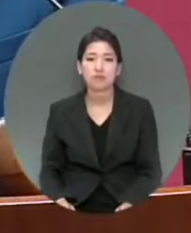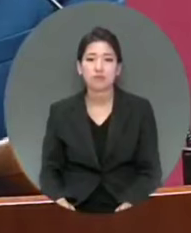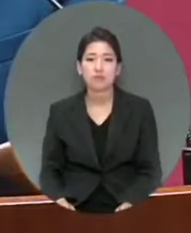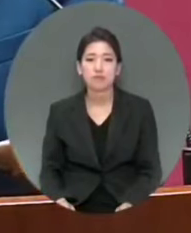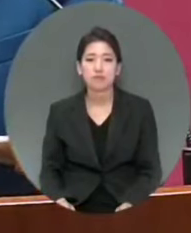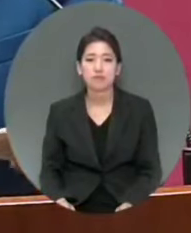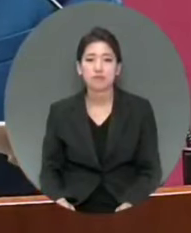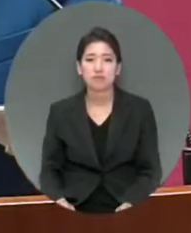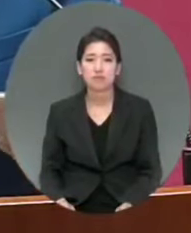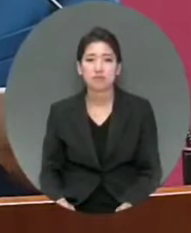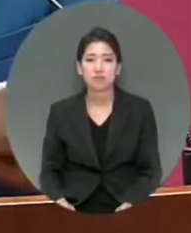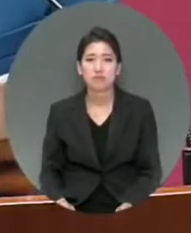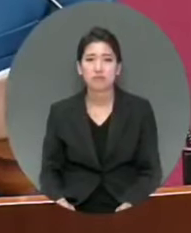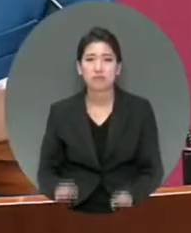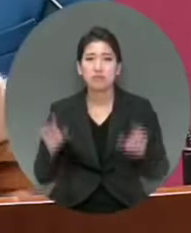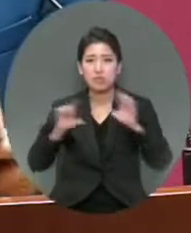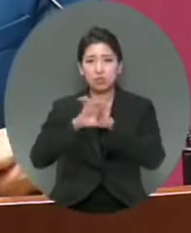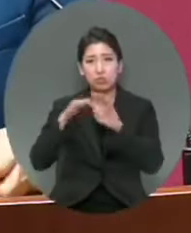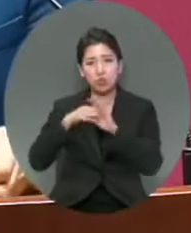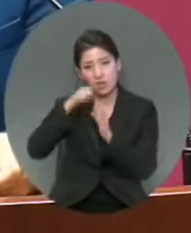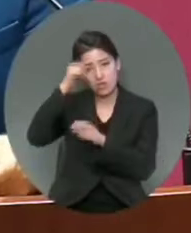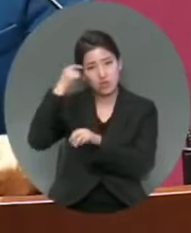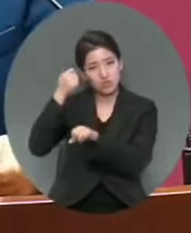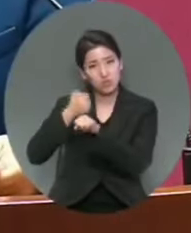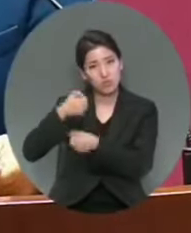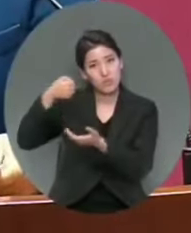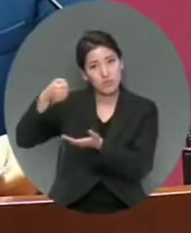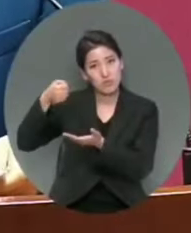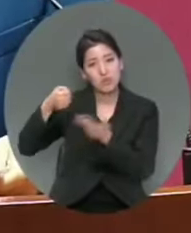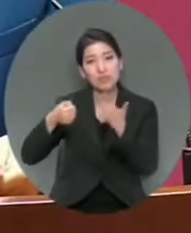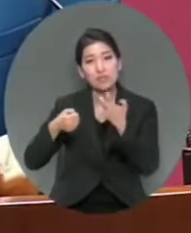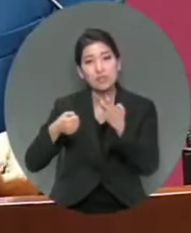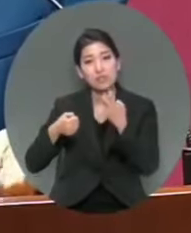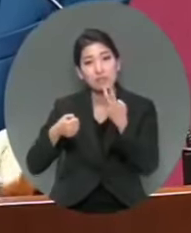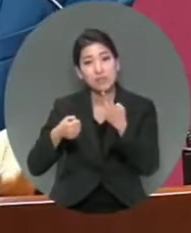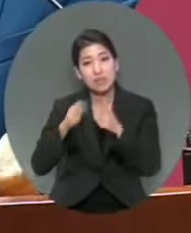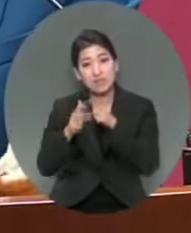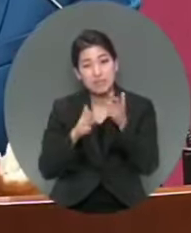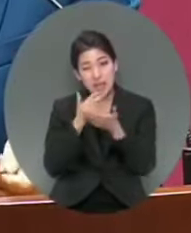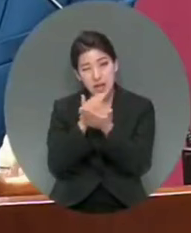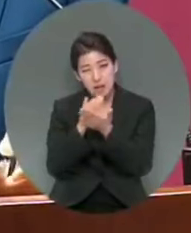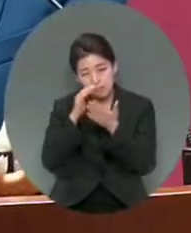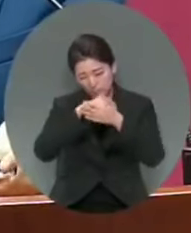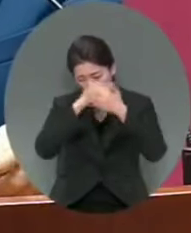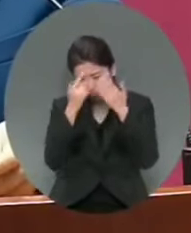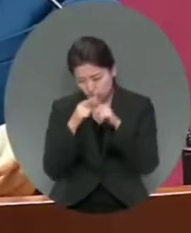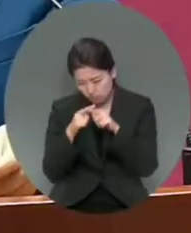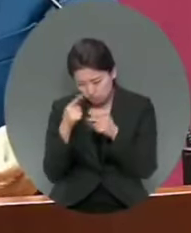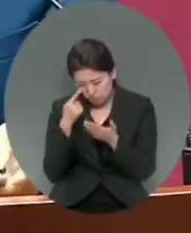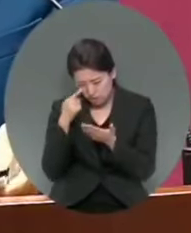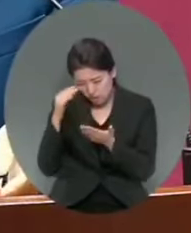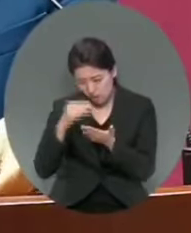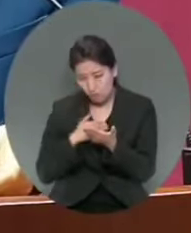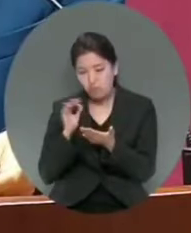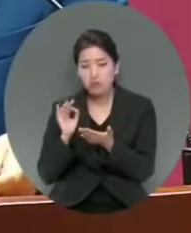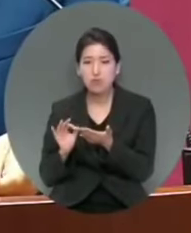본 위원실에서 기후 대응 기금 R&D 71개 사업을 분석해 본 결과 윤석열 정부의 24년